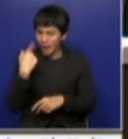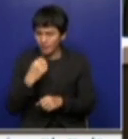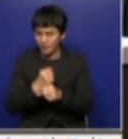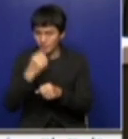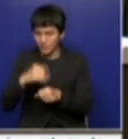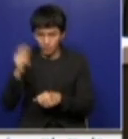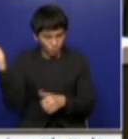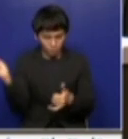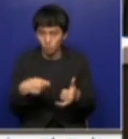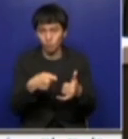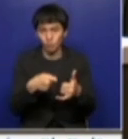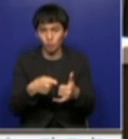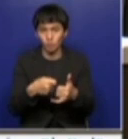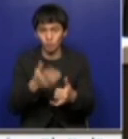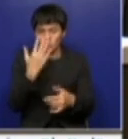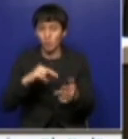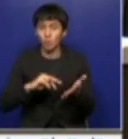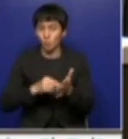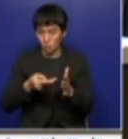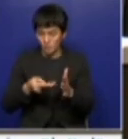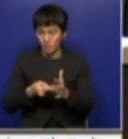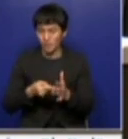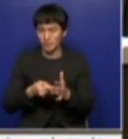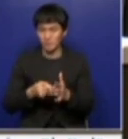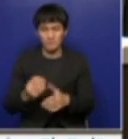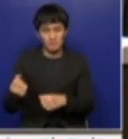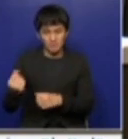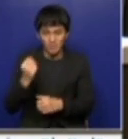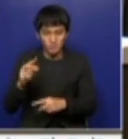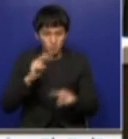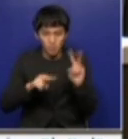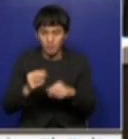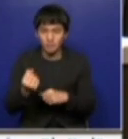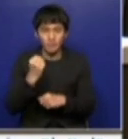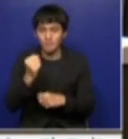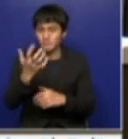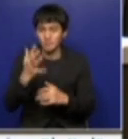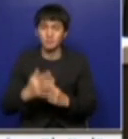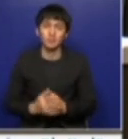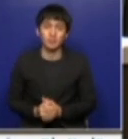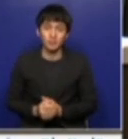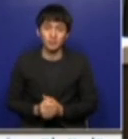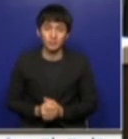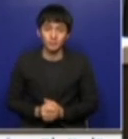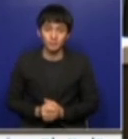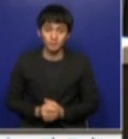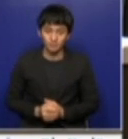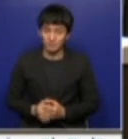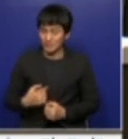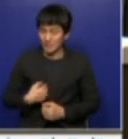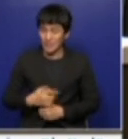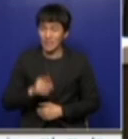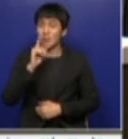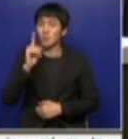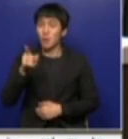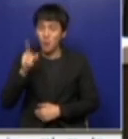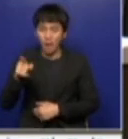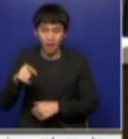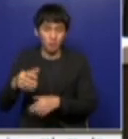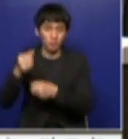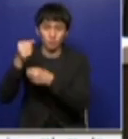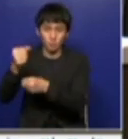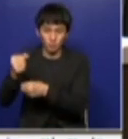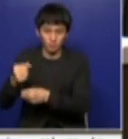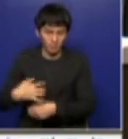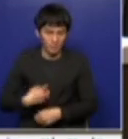ถือว่าเป็นการรบกวนต้องอยู่คนบาทอย่างใหญ่หลวงเลยอย่างนี้นะครับไปโทษผู้ชุมนุมแต่ท่านเองและไม่